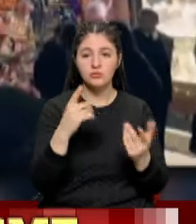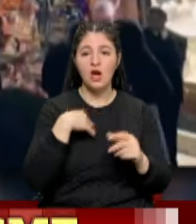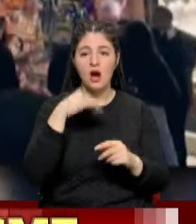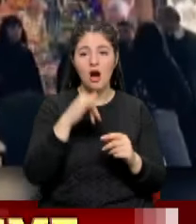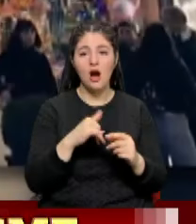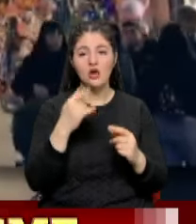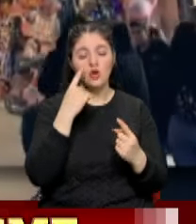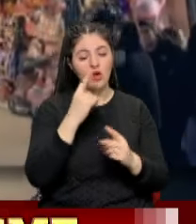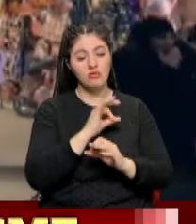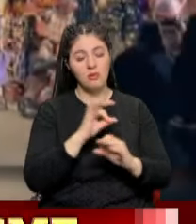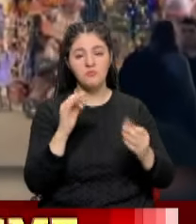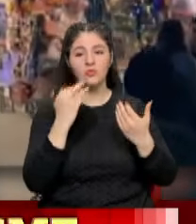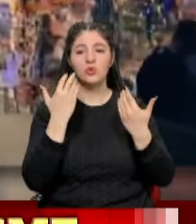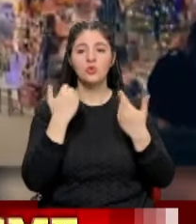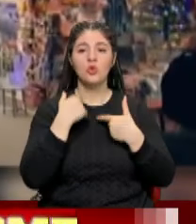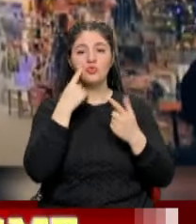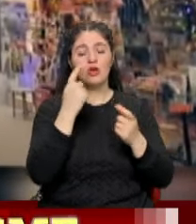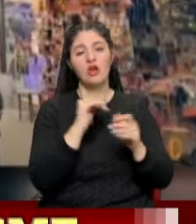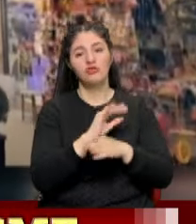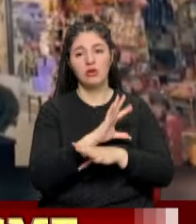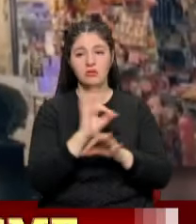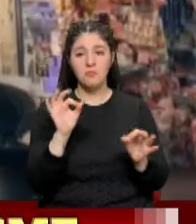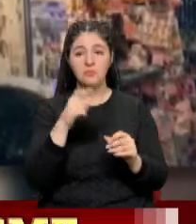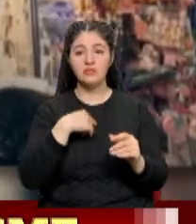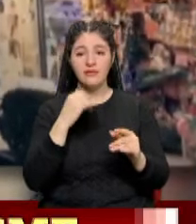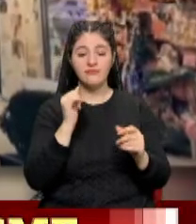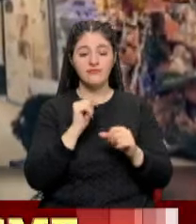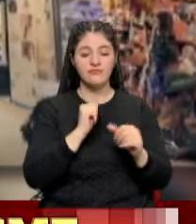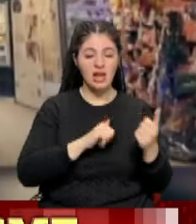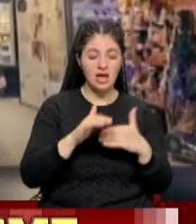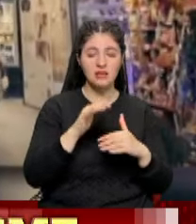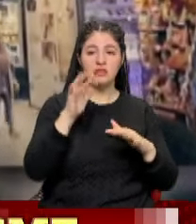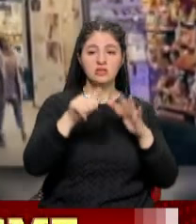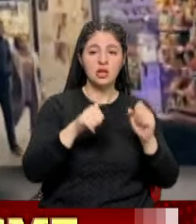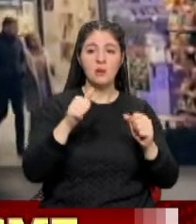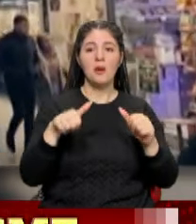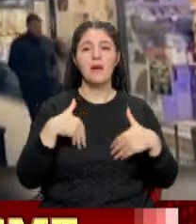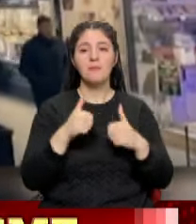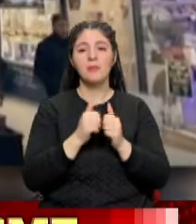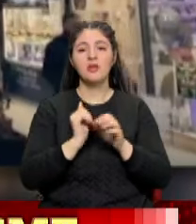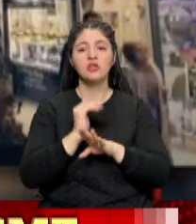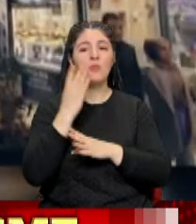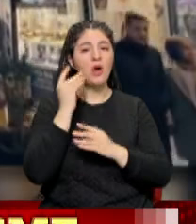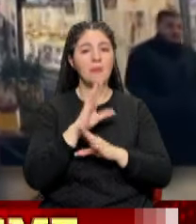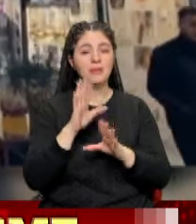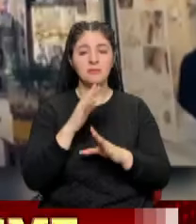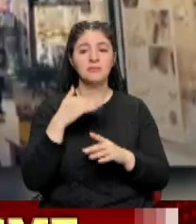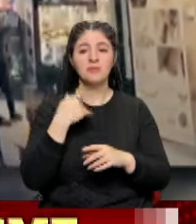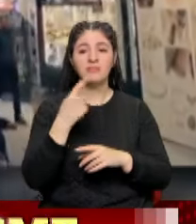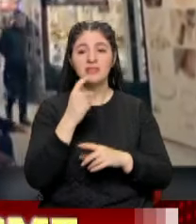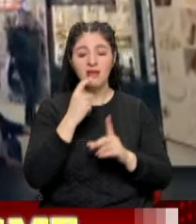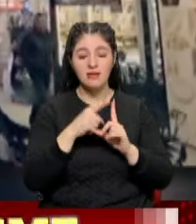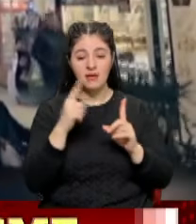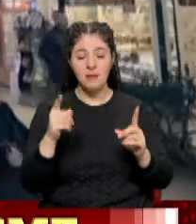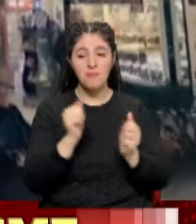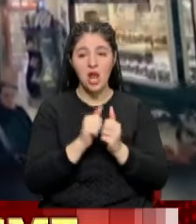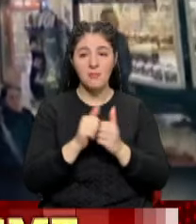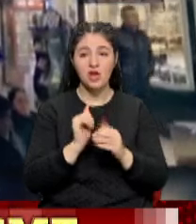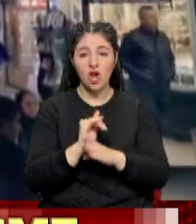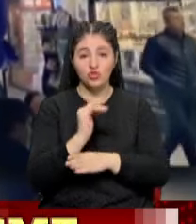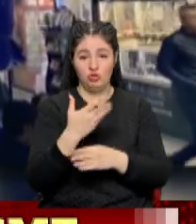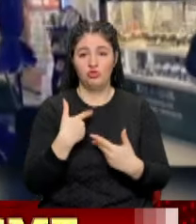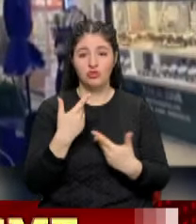yaşayan bir toplumuz. Biz depremden, felaketten, patlamalardan, işgallerden birlikte yaşamayı öğrenmedik. Biz 1000 yıldır birlikte yaşayan bir toplumuz